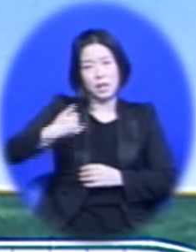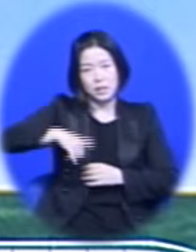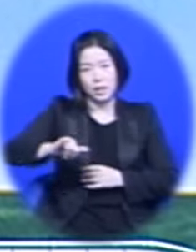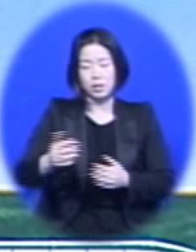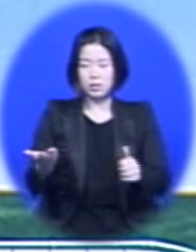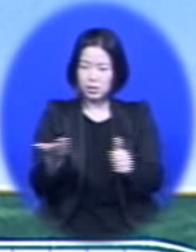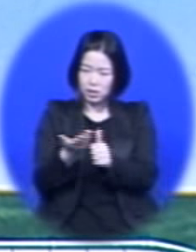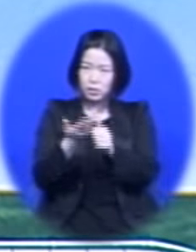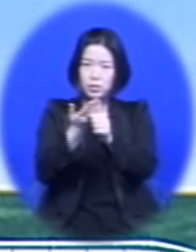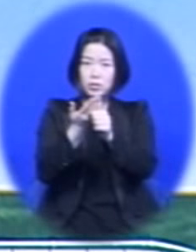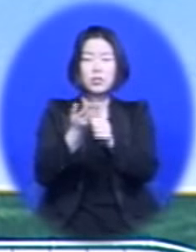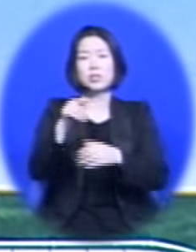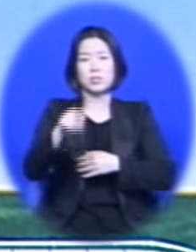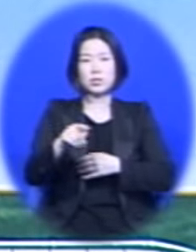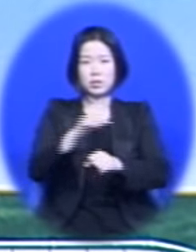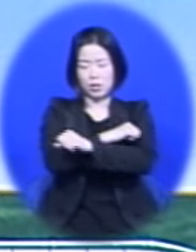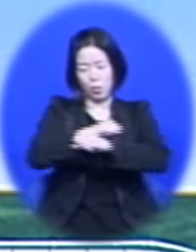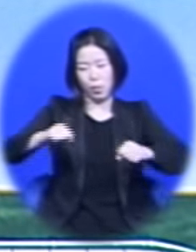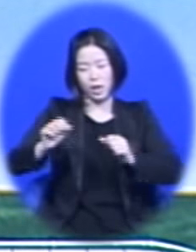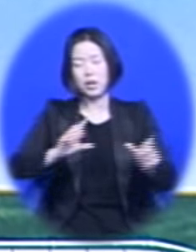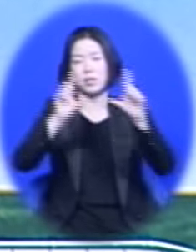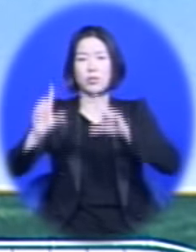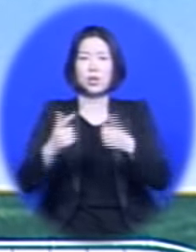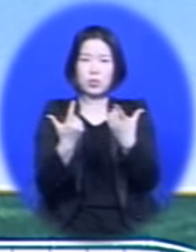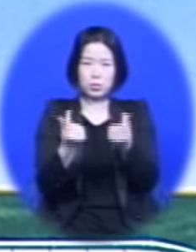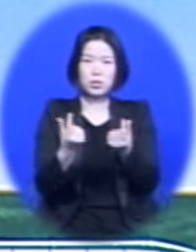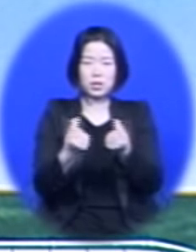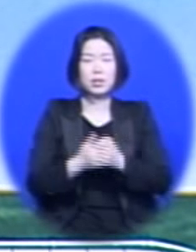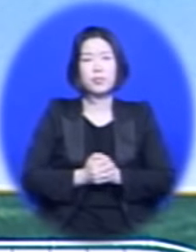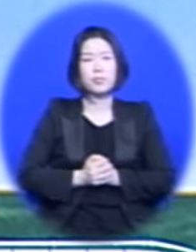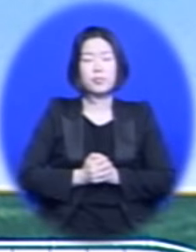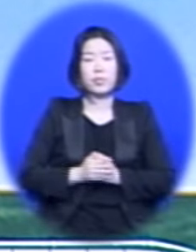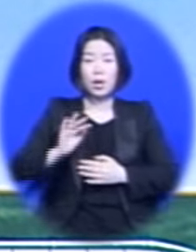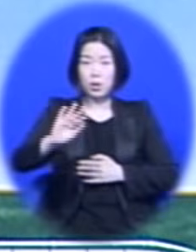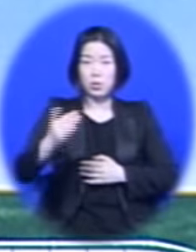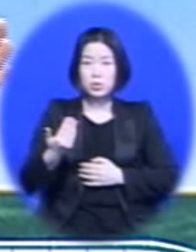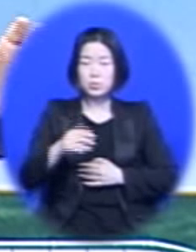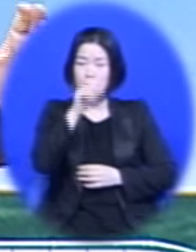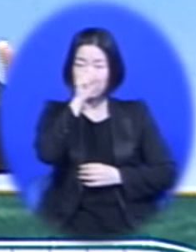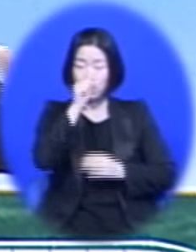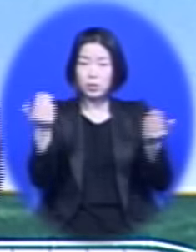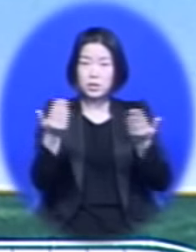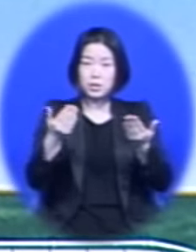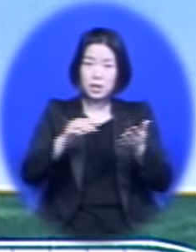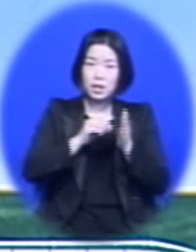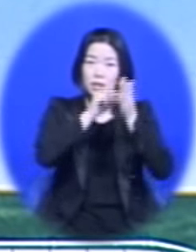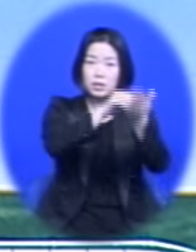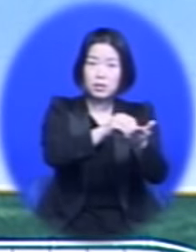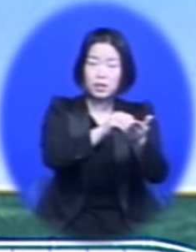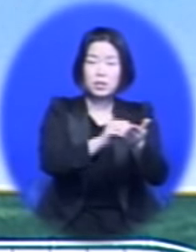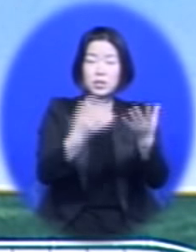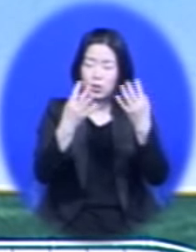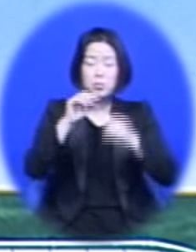기르고 양육하는 것은 광야 생활입니다. 요즘에 직장을, 좋은 직장을 얻는 게 얼마나 어렵습니까?